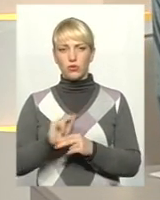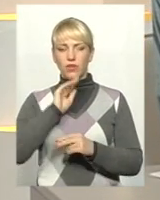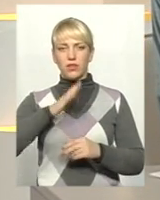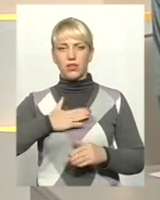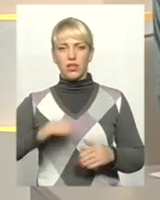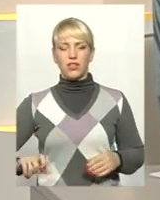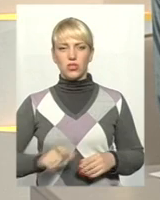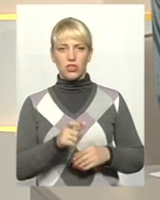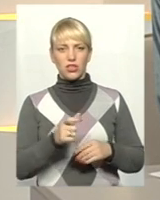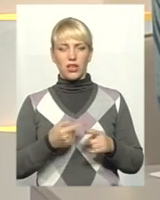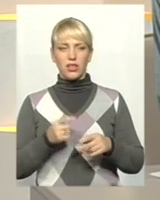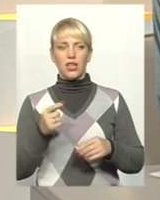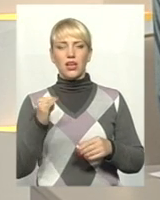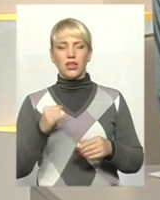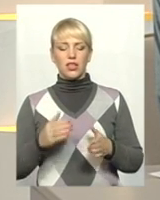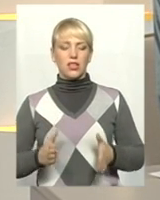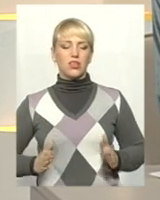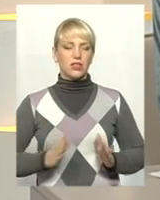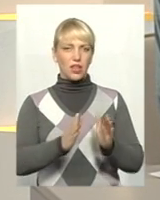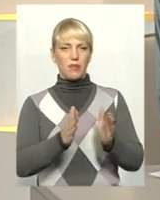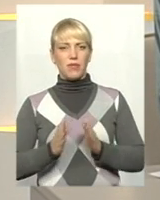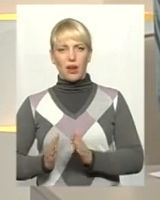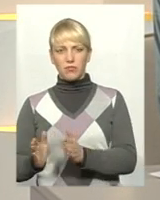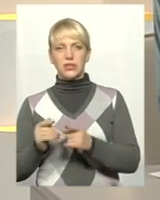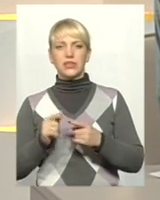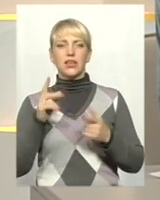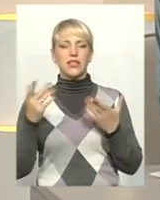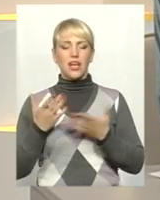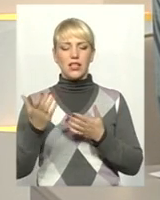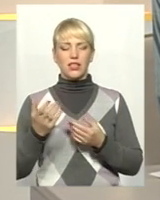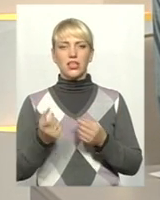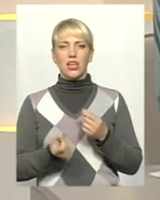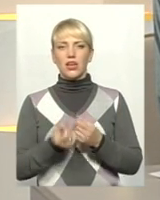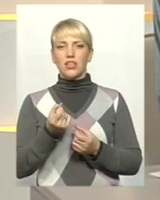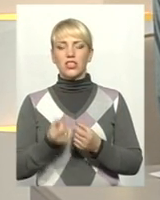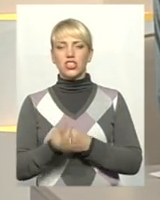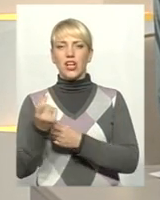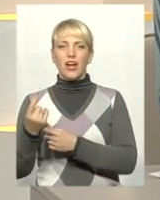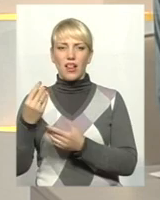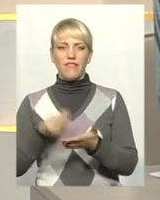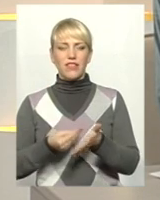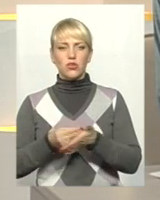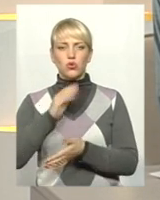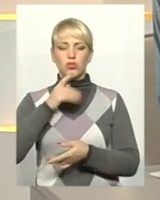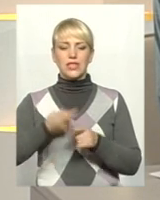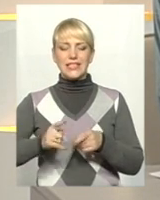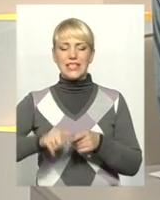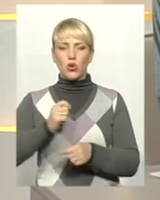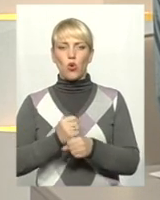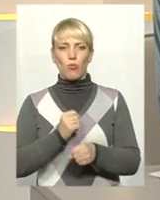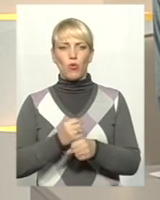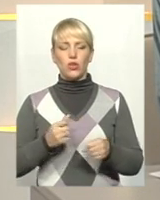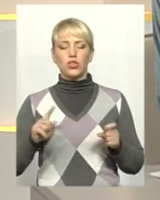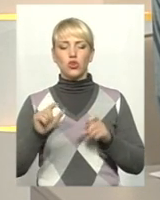наші шляхи, дороги і напрямки? З яких джерел фінансуються ці роботи? Що, можливо,